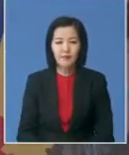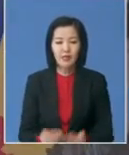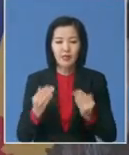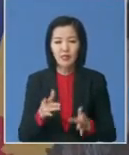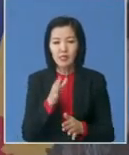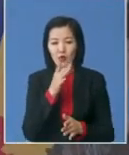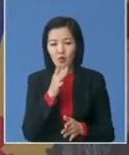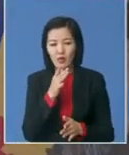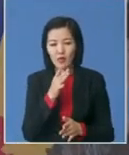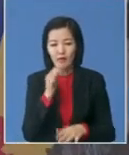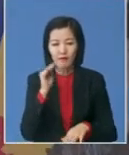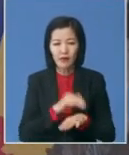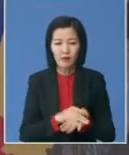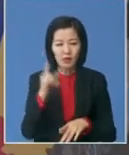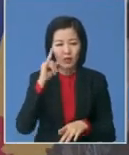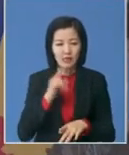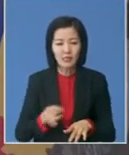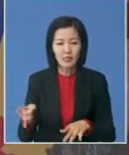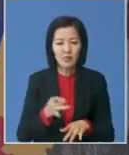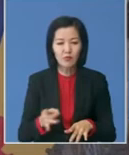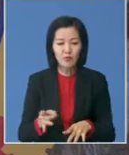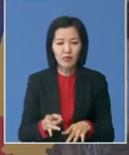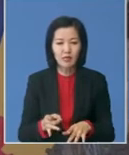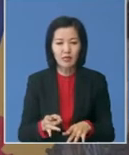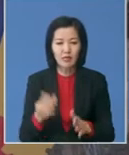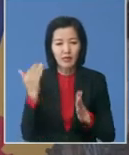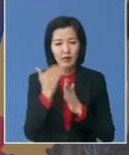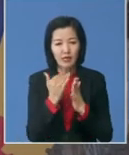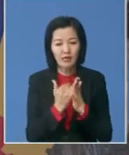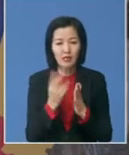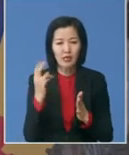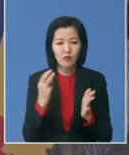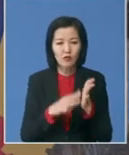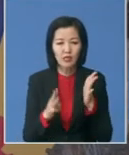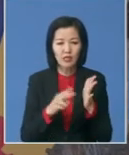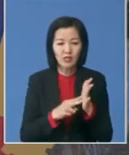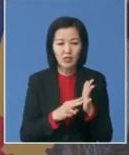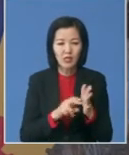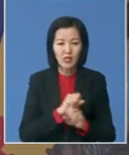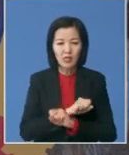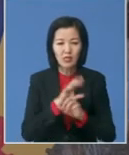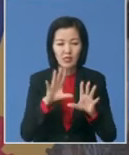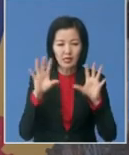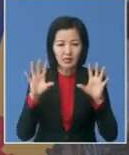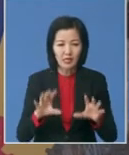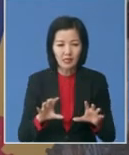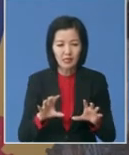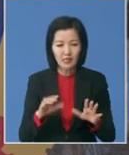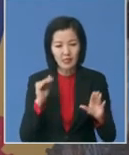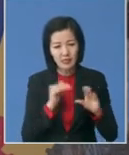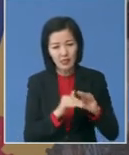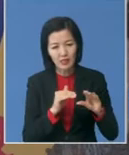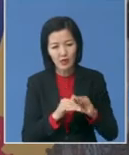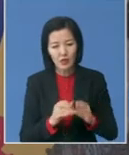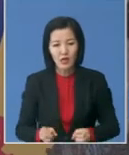Қазіргі уақытта бұл факт бойынша Қазақстан Республикасы қылмыстық кодексінің 287-ші бабы, яғни жарылғыш заттарды заңсыз сақтау дерегі бойынша қылмыстық